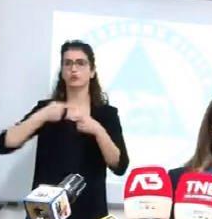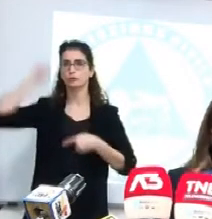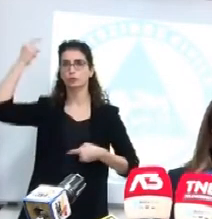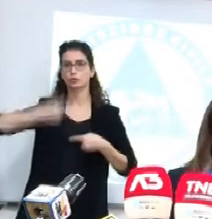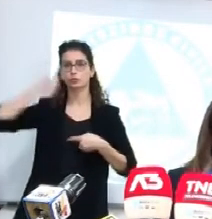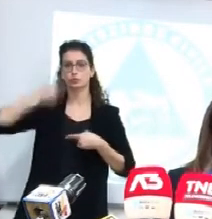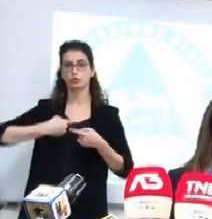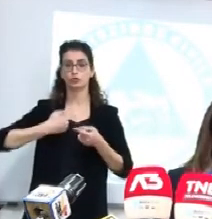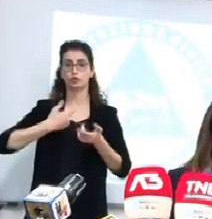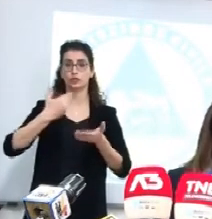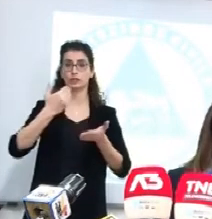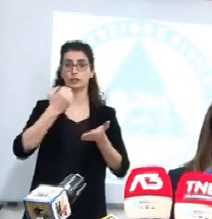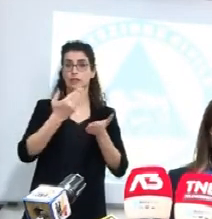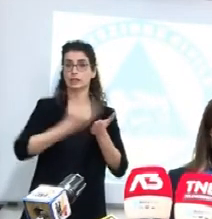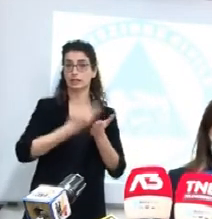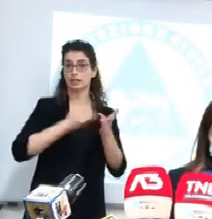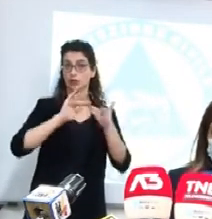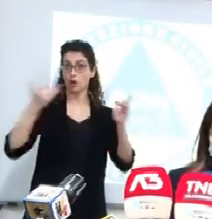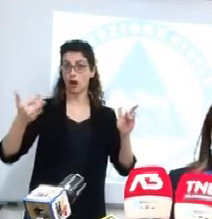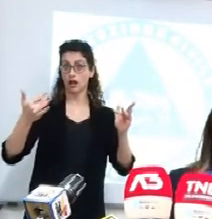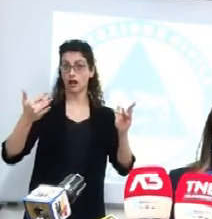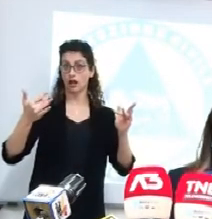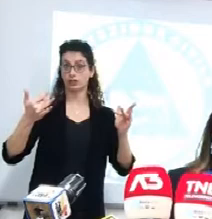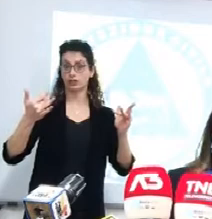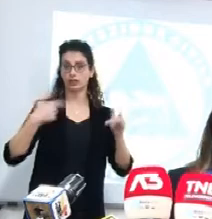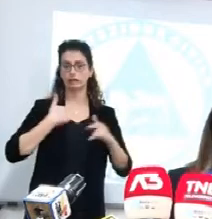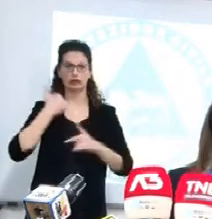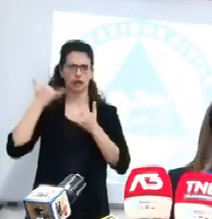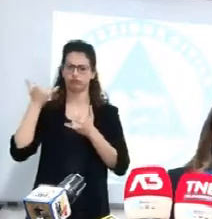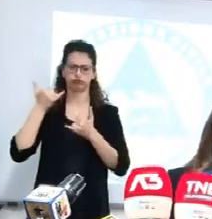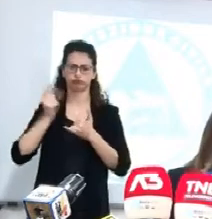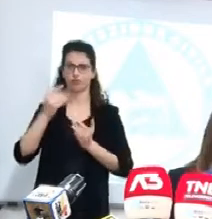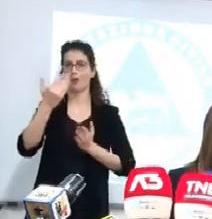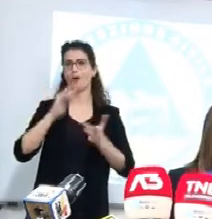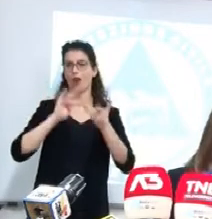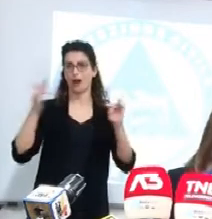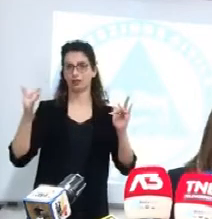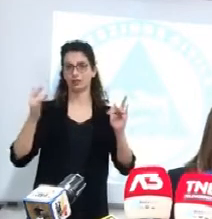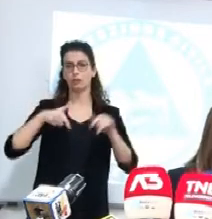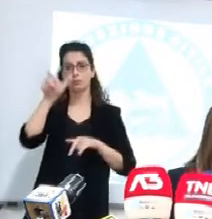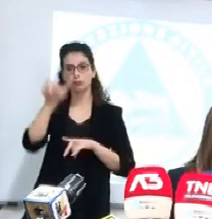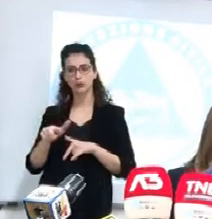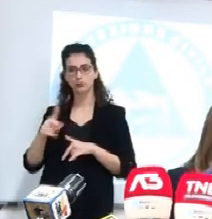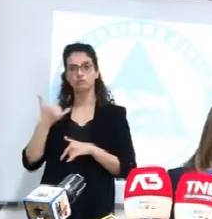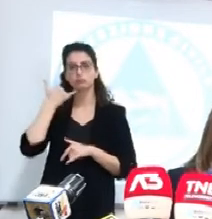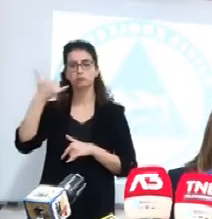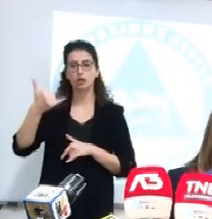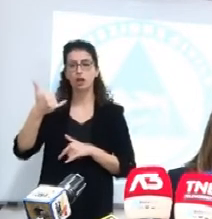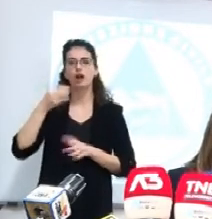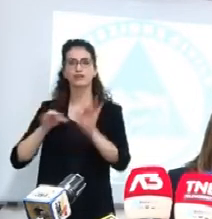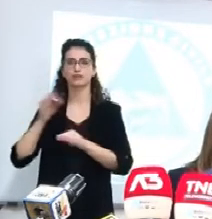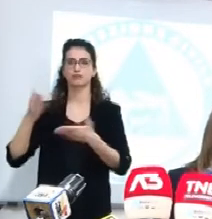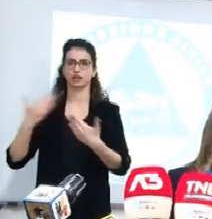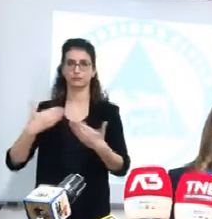scheda on line quindi non deve nemmeno perdere il tempo per telefonare noi chiamiamo il paziente di facciamo da terapia il più rapidamente possibile